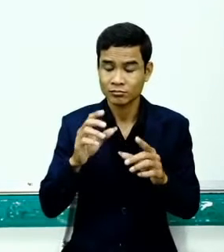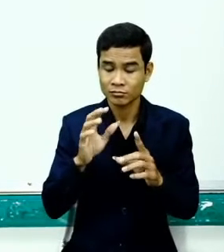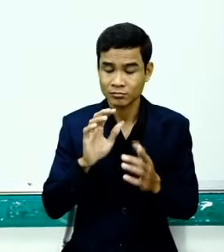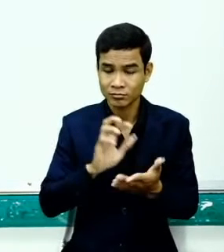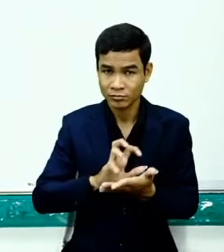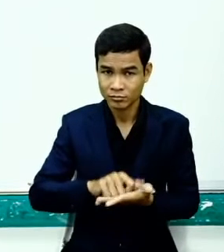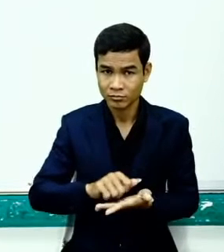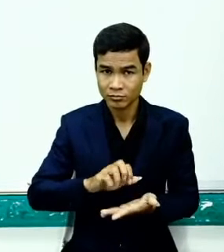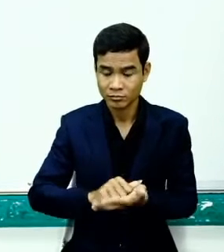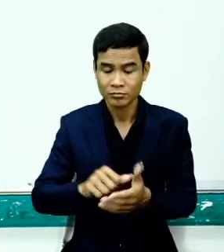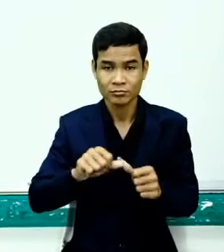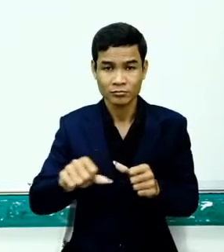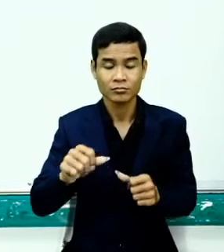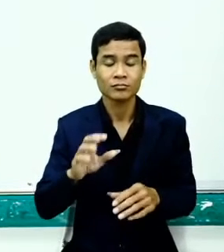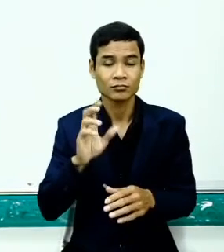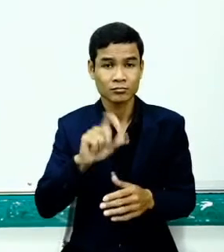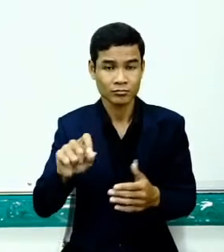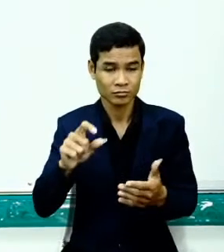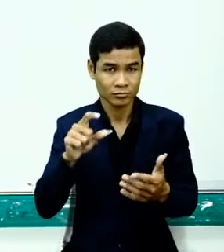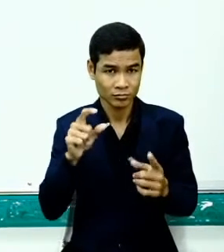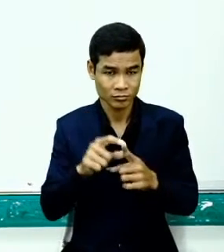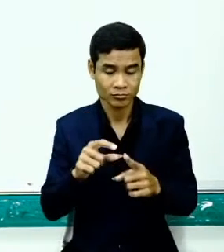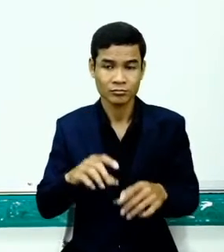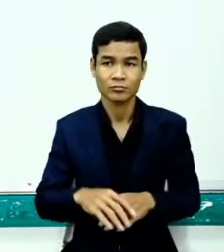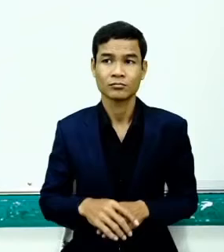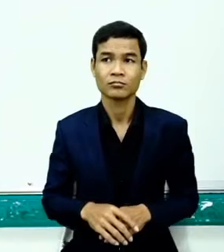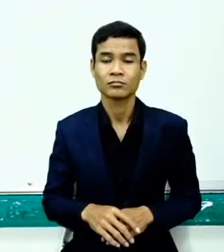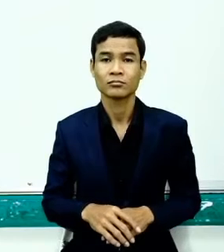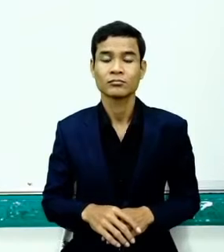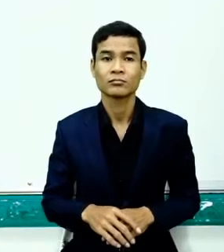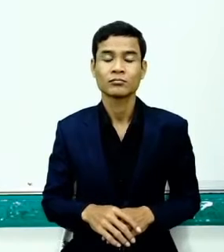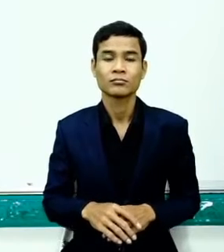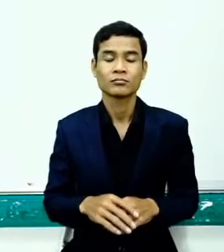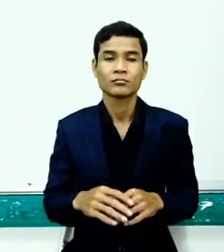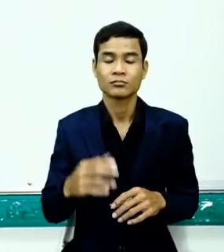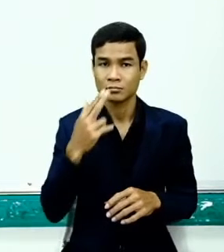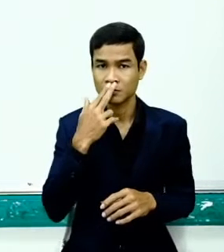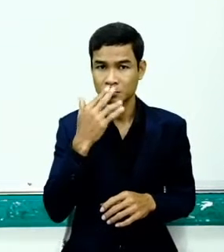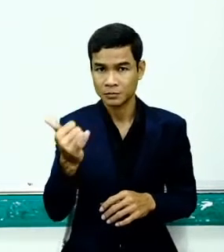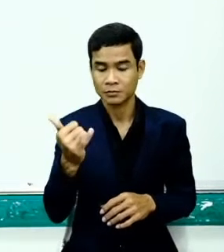ដដែលត្រៀមសរសេរពាក្យញុះ